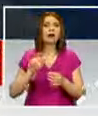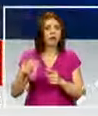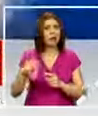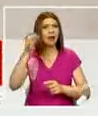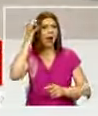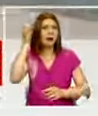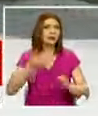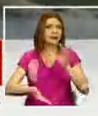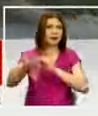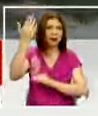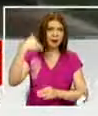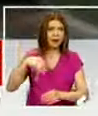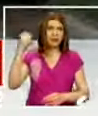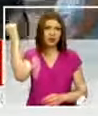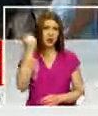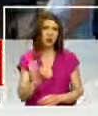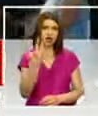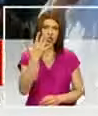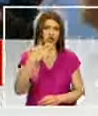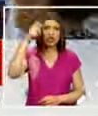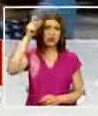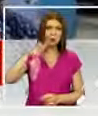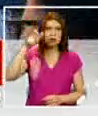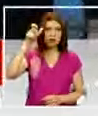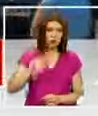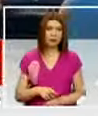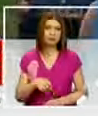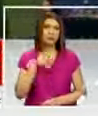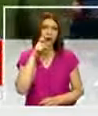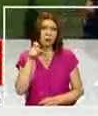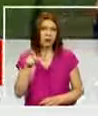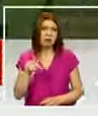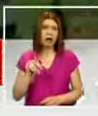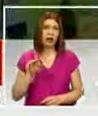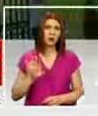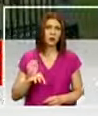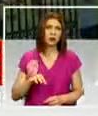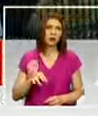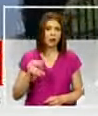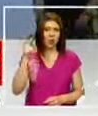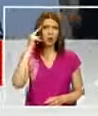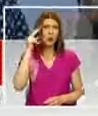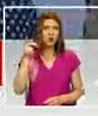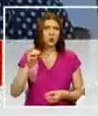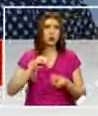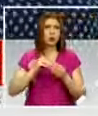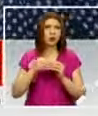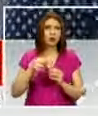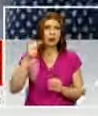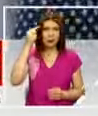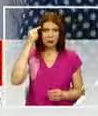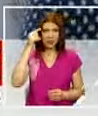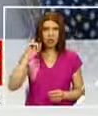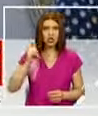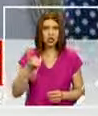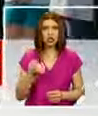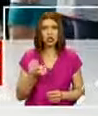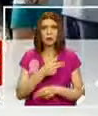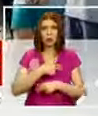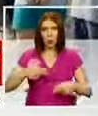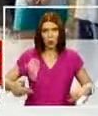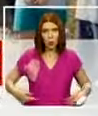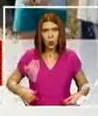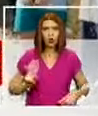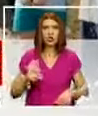bărbatul ar fi premeditat cele 5 crime. Vorba e despre starea lui de sănătate, este cunoscut cu probleme psihice și procurorii